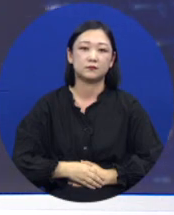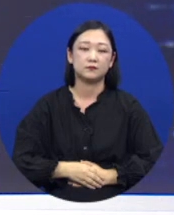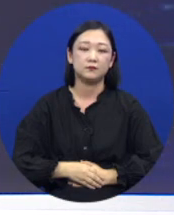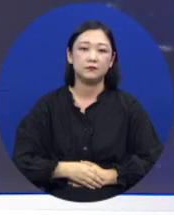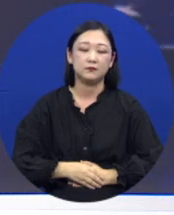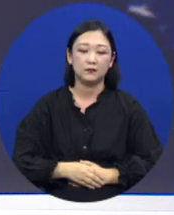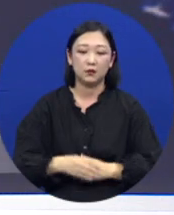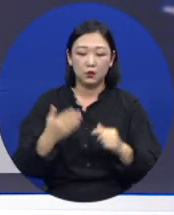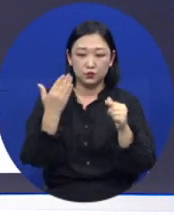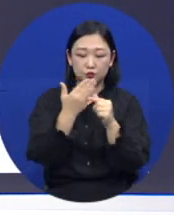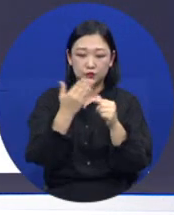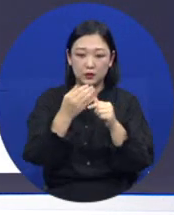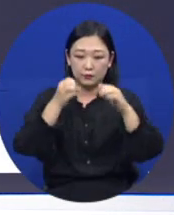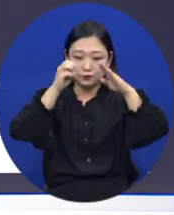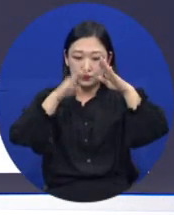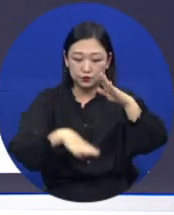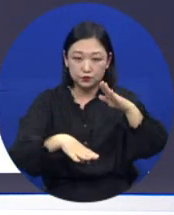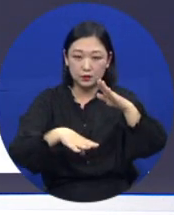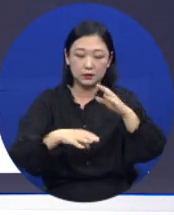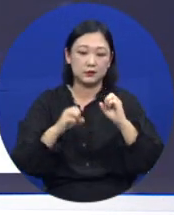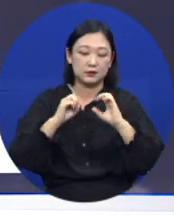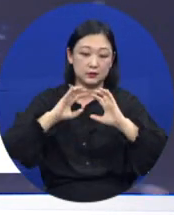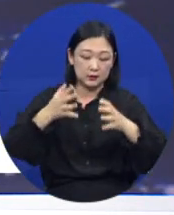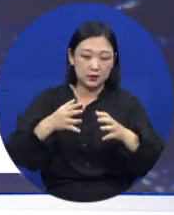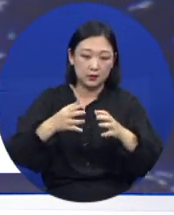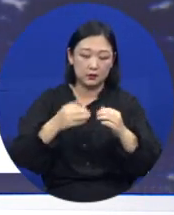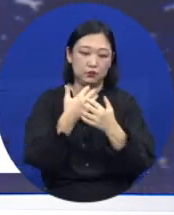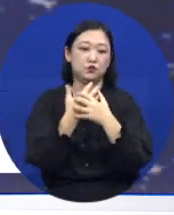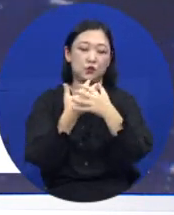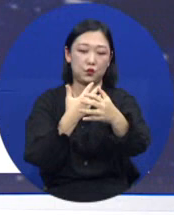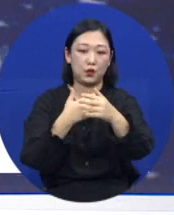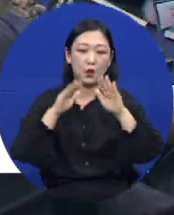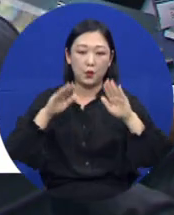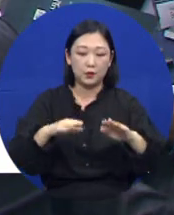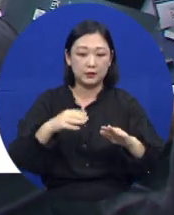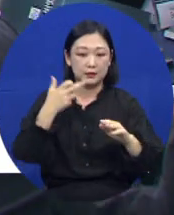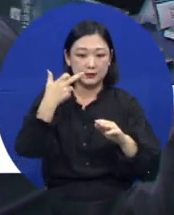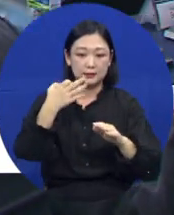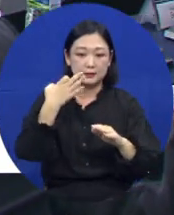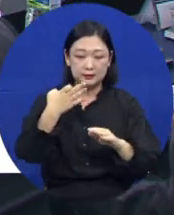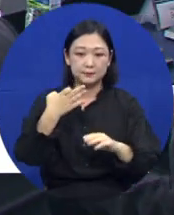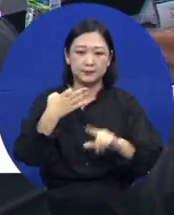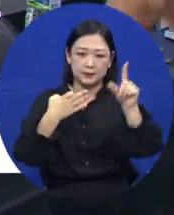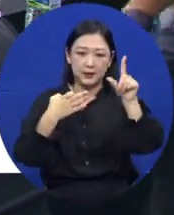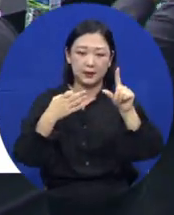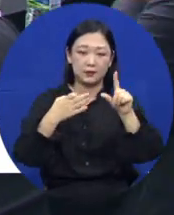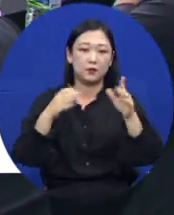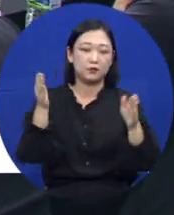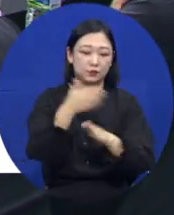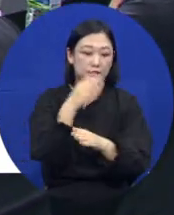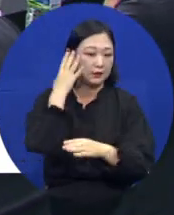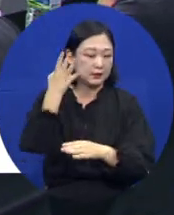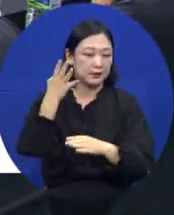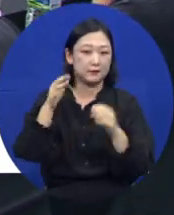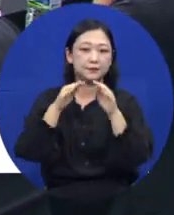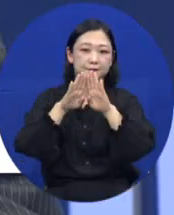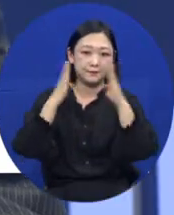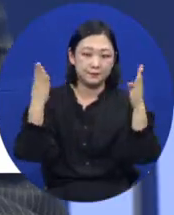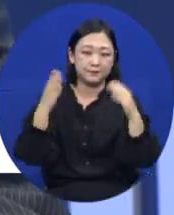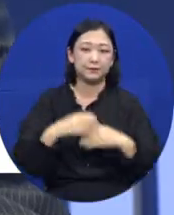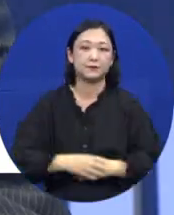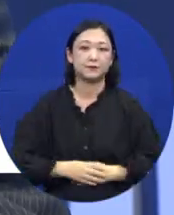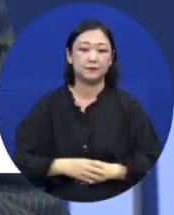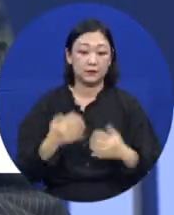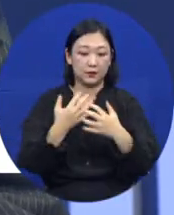제 9차 유네스코 세계지질공원 제주 총회가 오는 14일부터 사흘 동안 열립니다 이번 총회에는